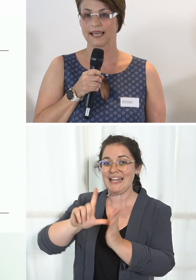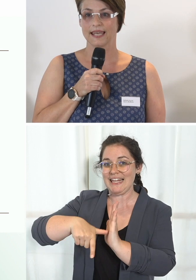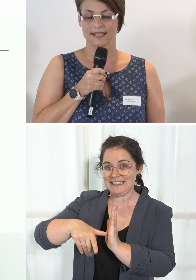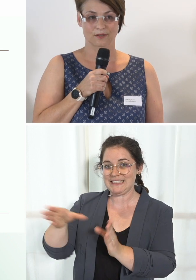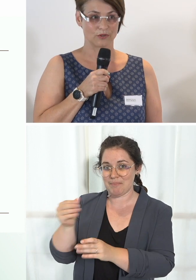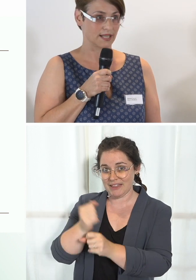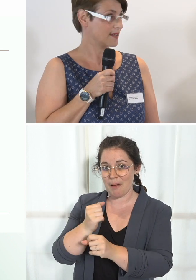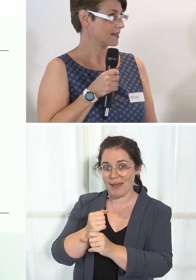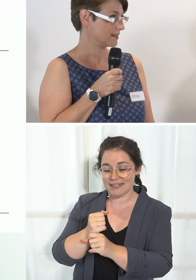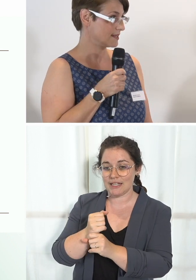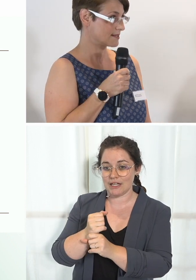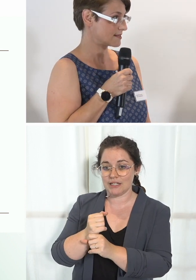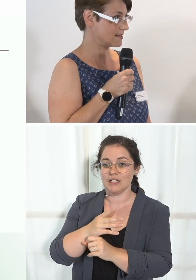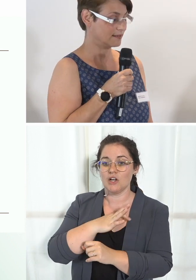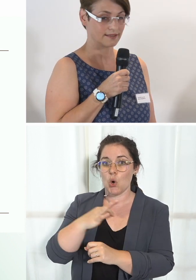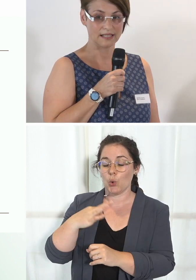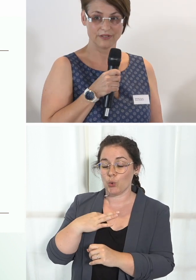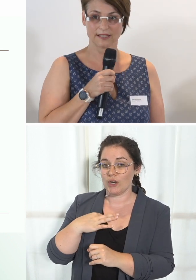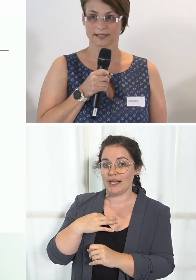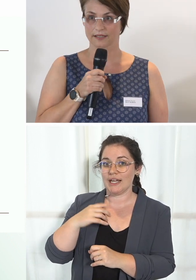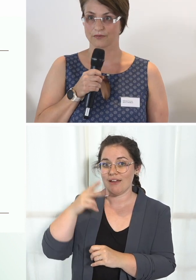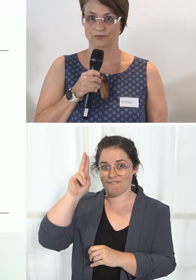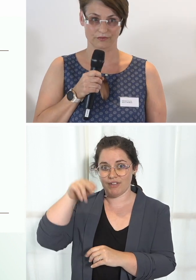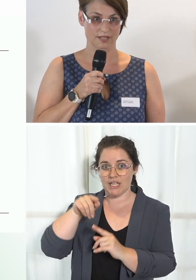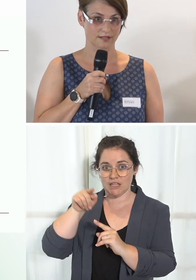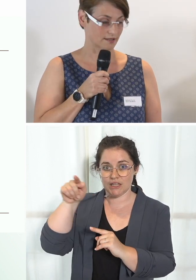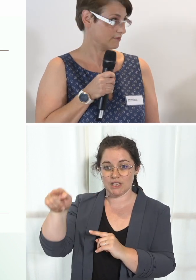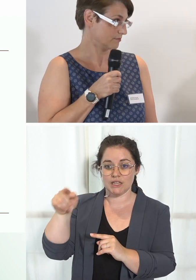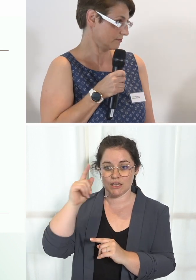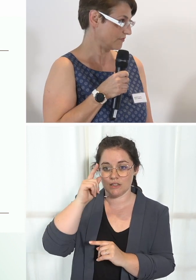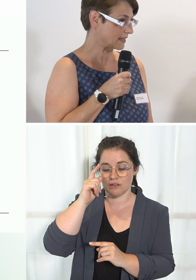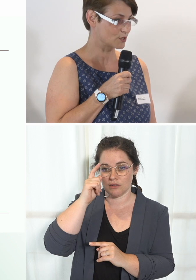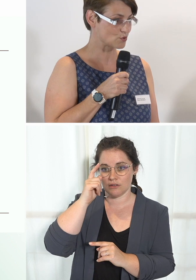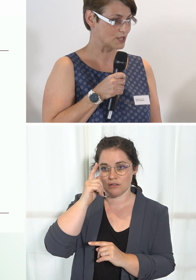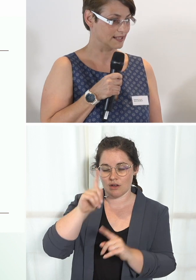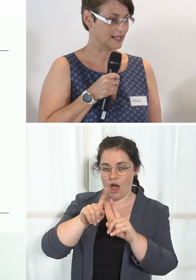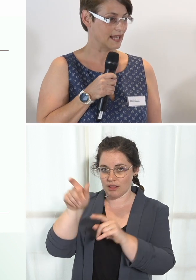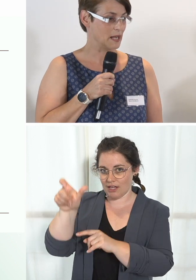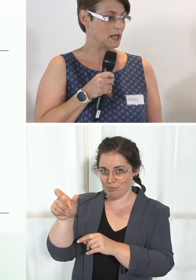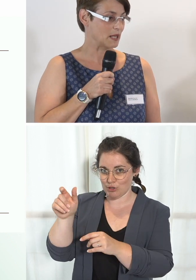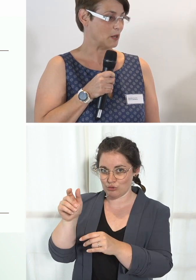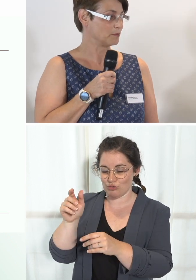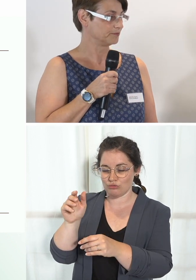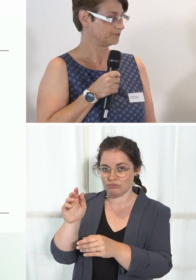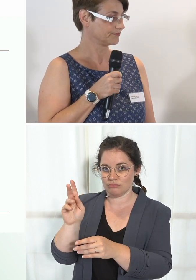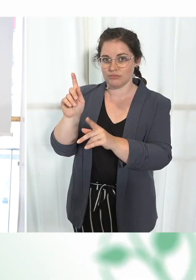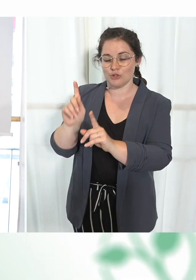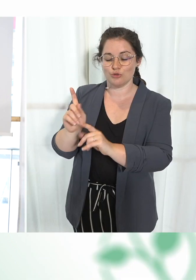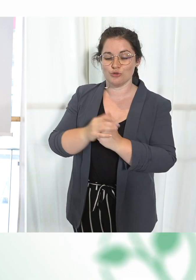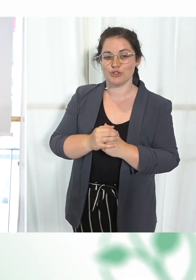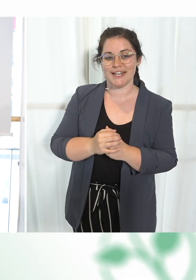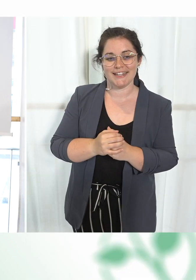Mitarbeiter. Der Kollege ist in Wien, da ist der andere zuständig. Genau. Das